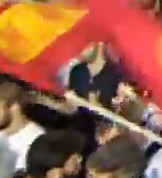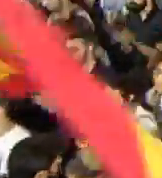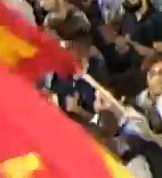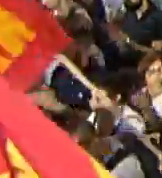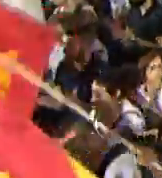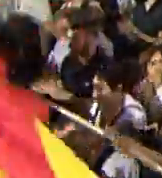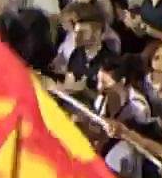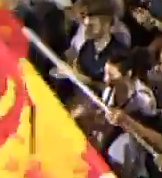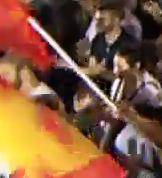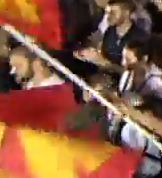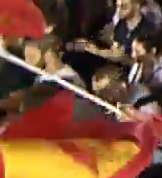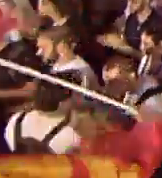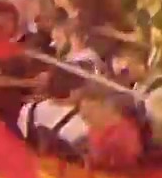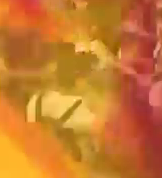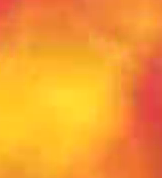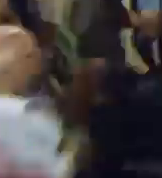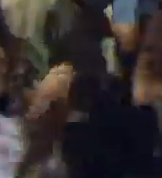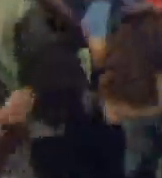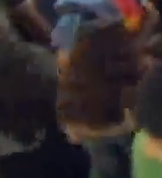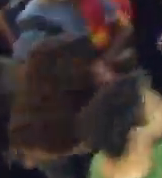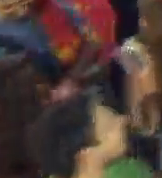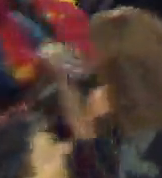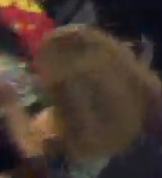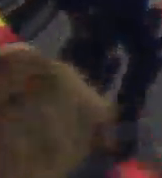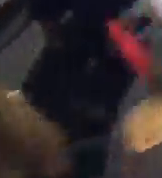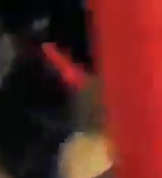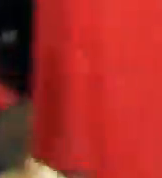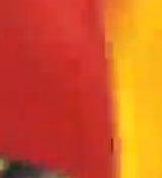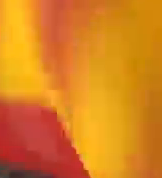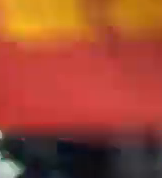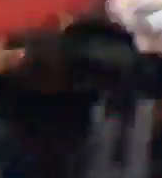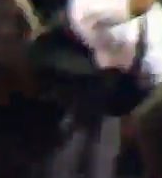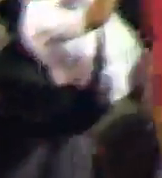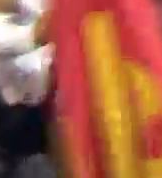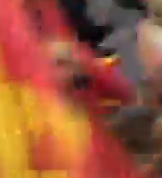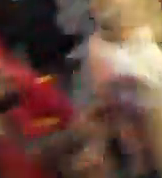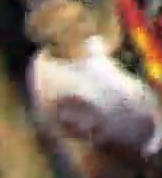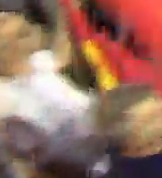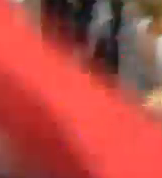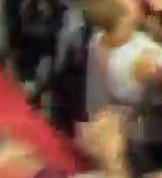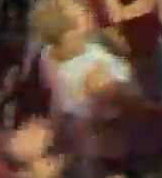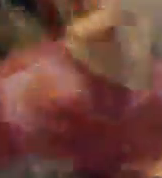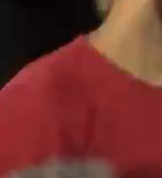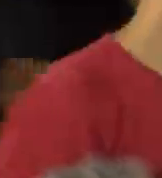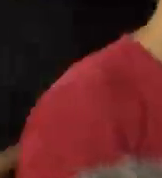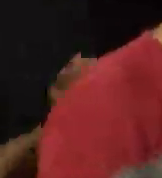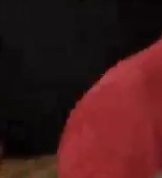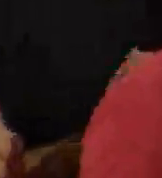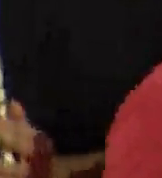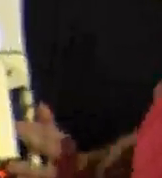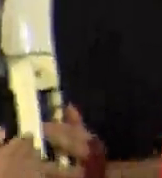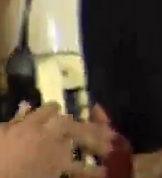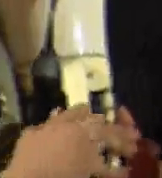στη 12η δημητική θέση με το ΚΚΕ. Το μήνυμά του θα μας διαβάσει ο ηθοποιός Γιώργος Κιμούλης.